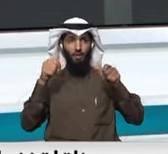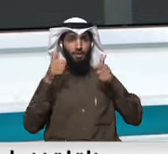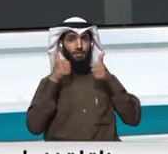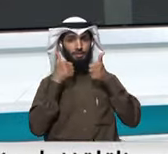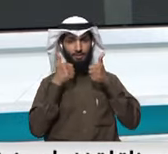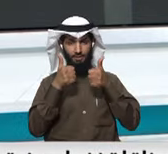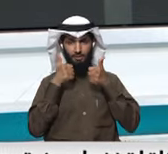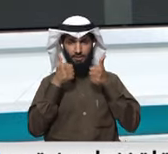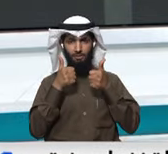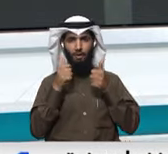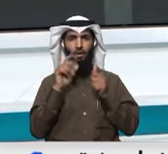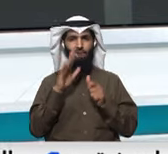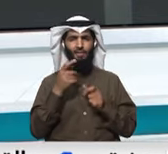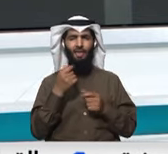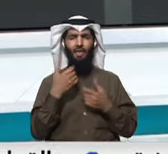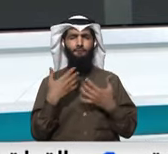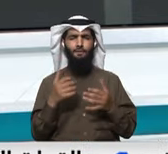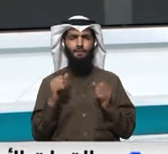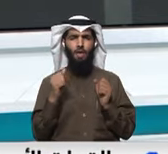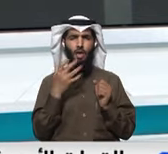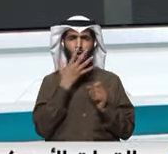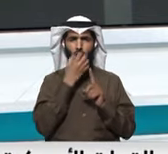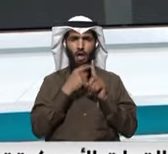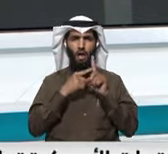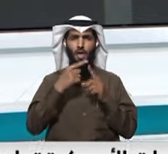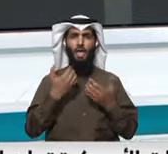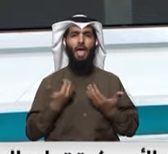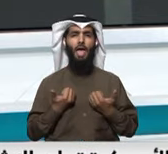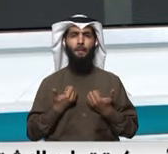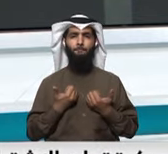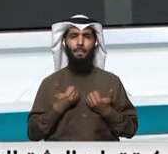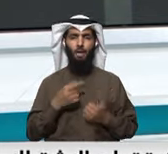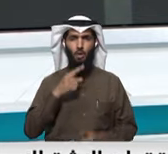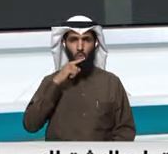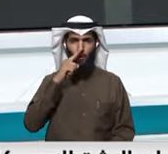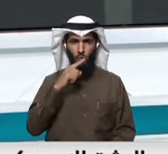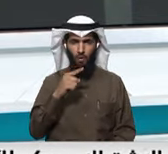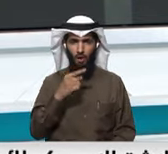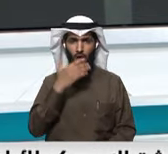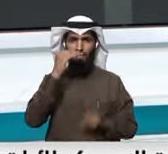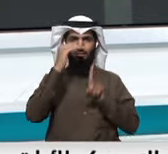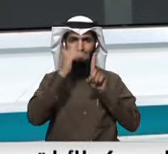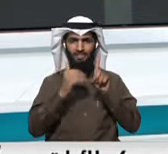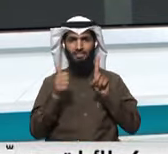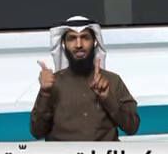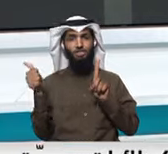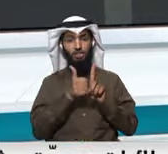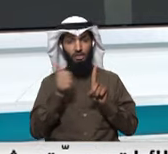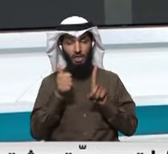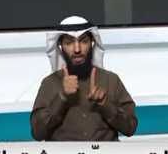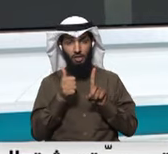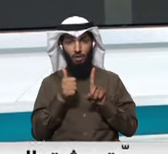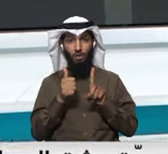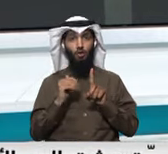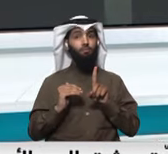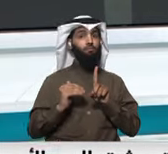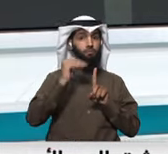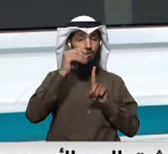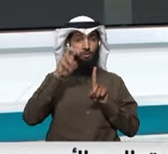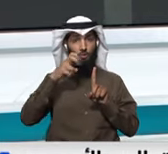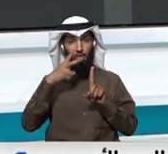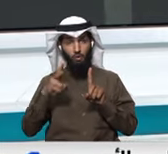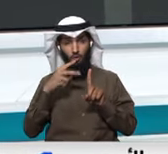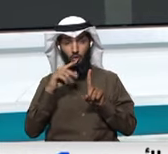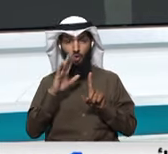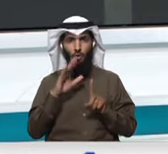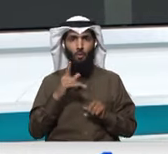الاعتدال ويميل للدفء بشكل ملحوظ في يوم الاربعاء مع عبور للسحب 29 العظمى وصغرى 16 ه شمالي غربي من 6 الى 26 يشد